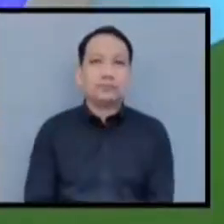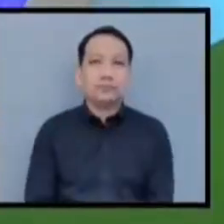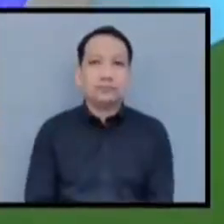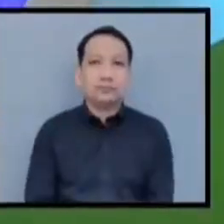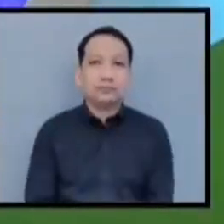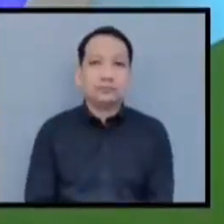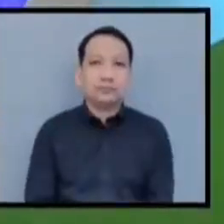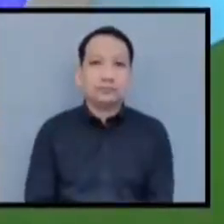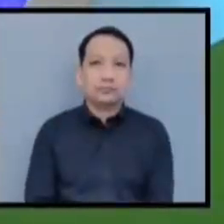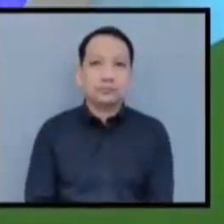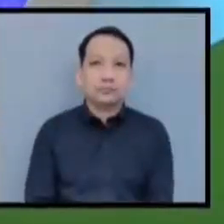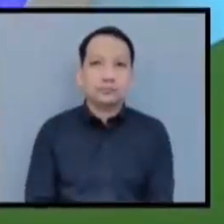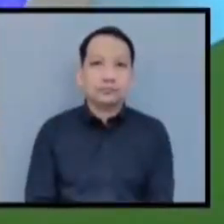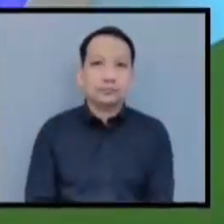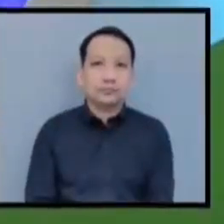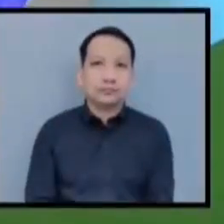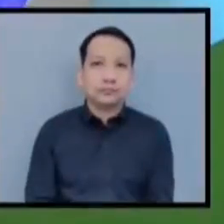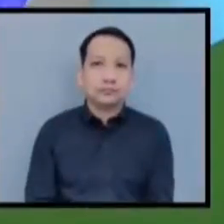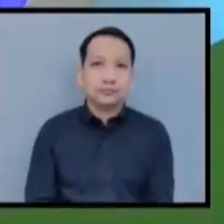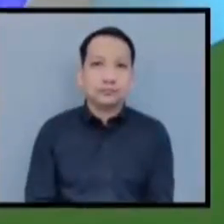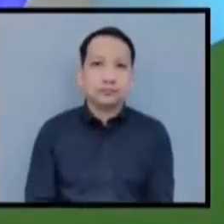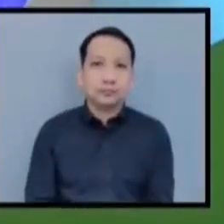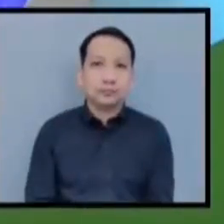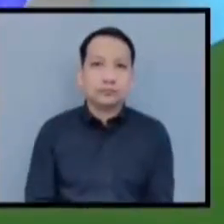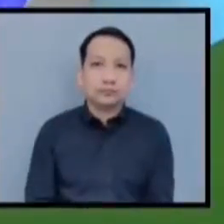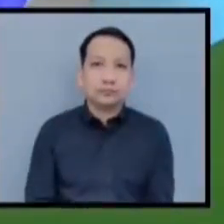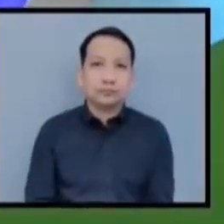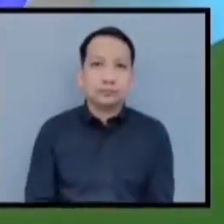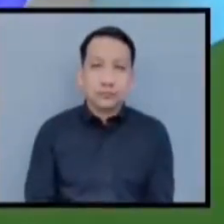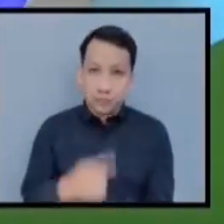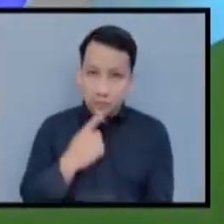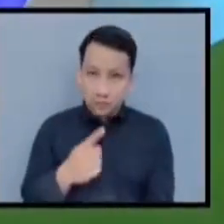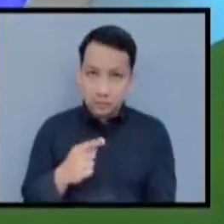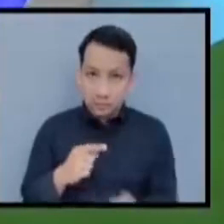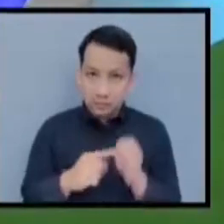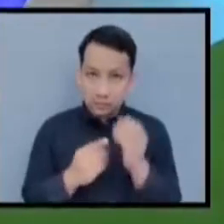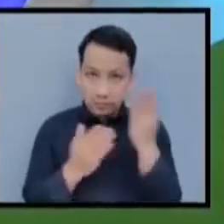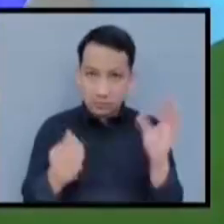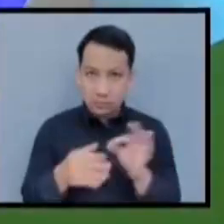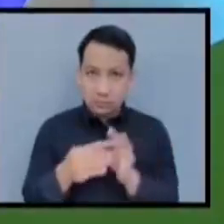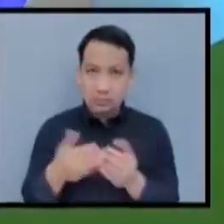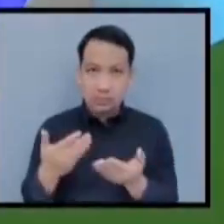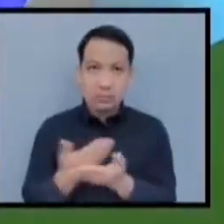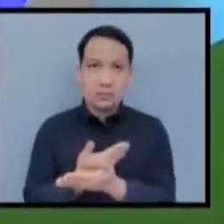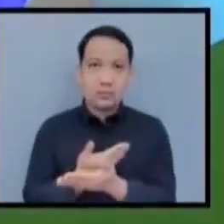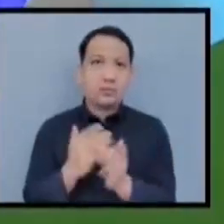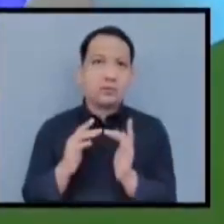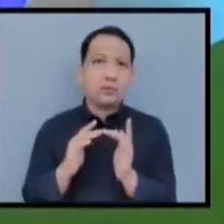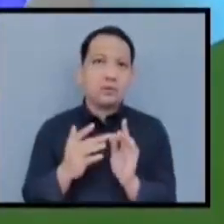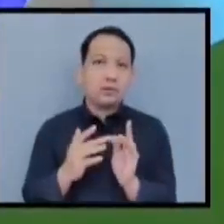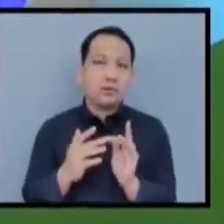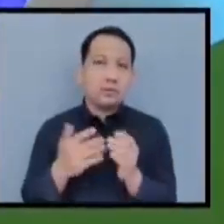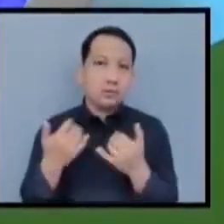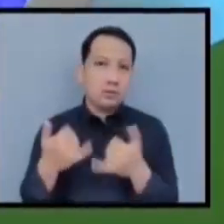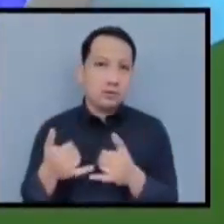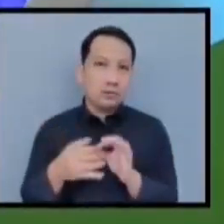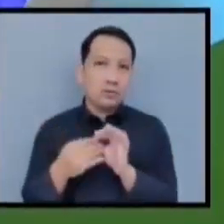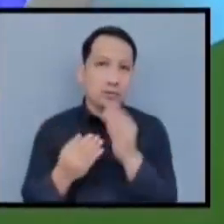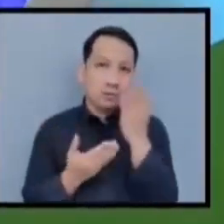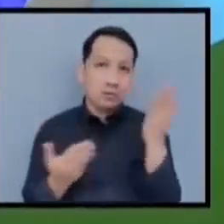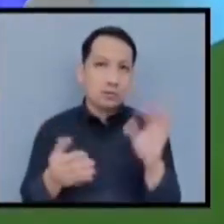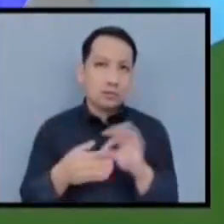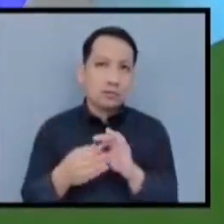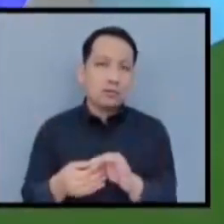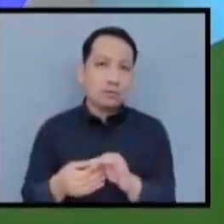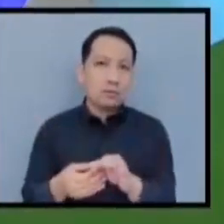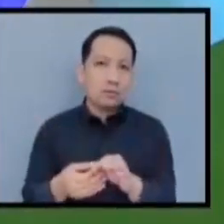Hanap niyo po ba ay ekstrang mapagkakakitaan? Abay, bakit hindi subukan ang bagong online game na ito? Kung saan maaari kang kumita ng